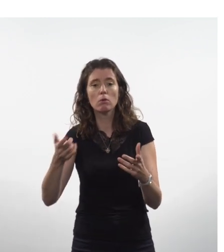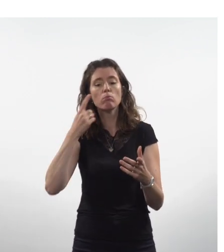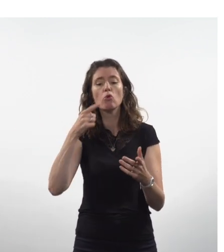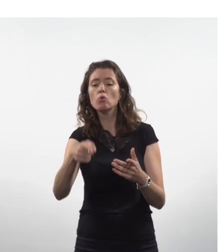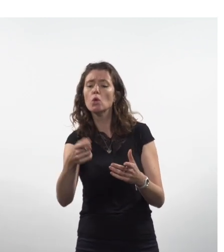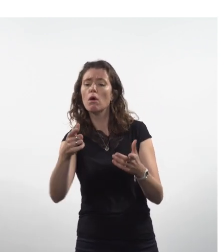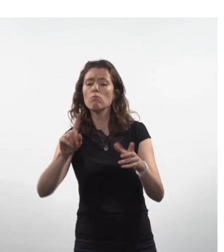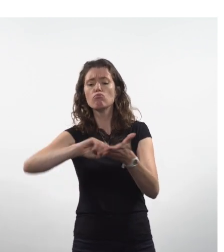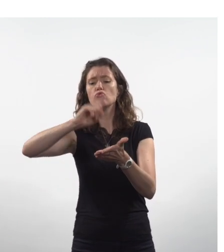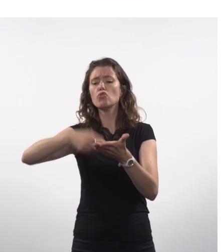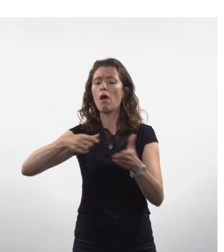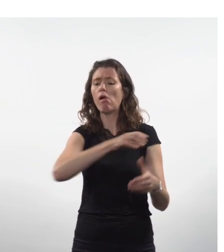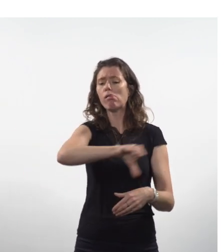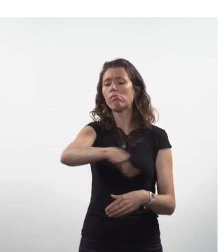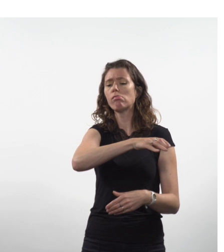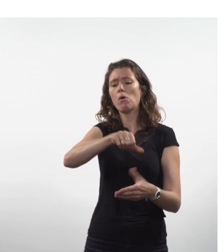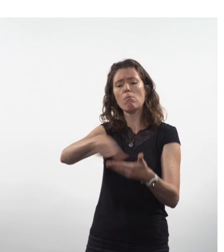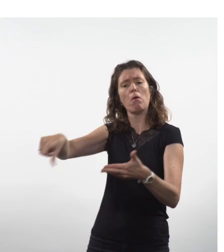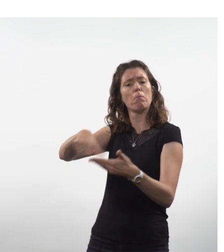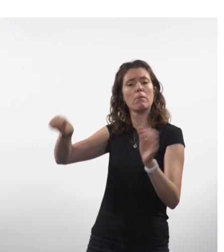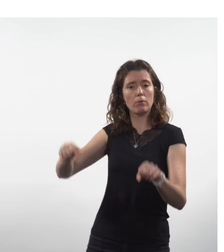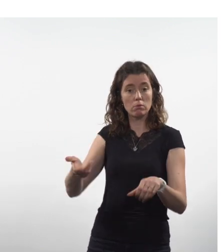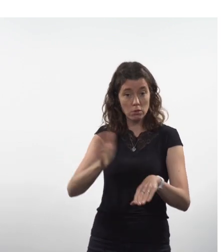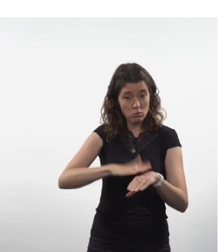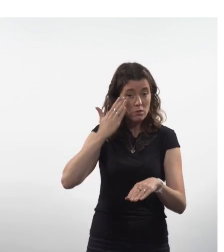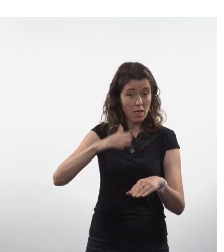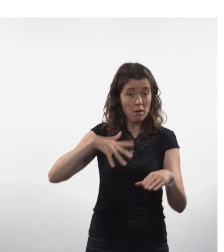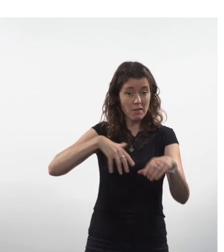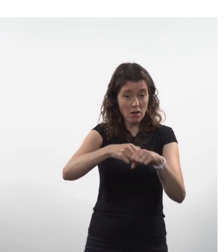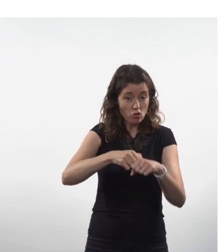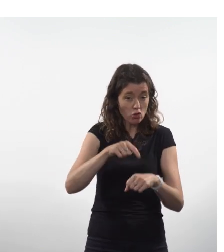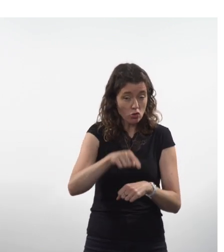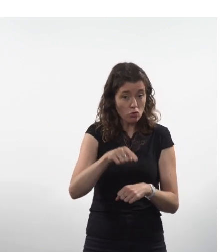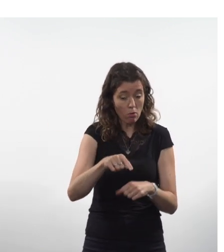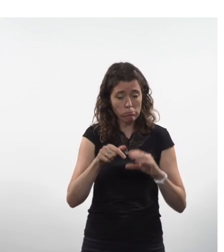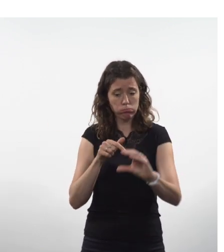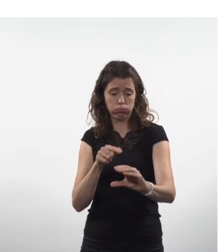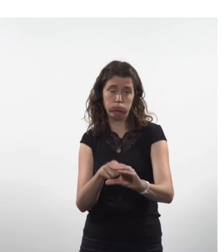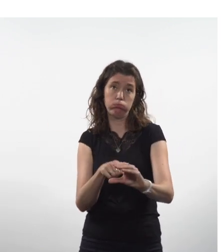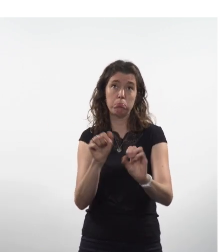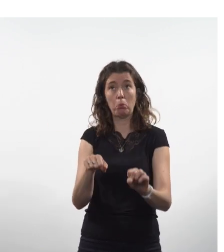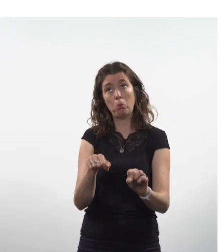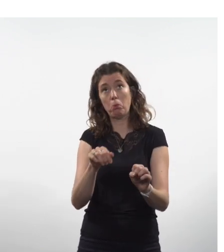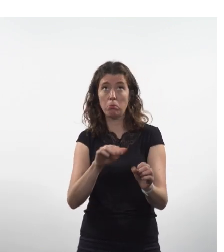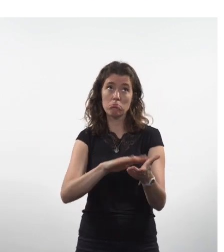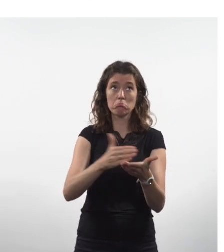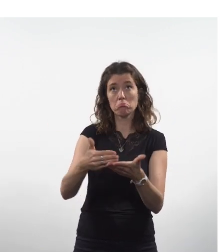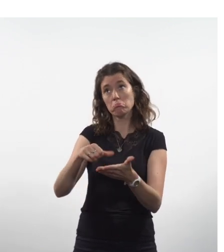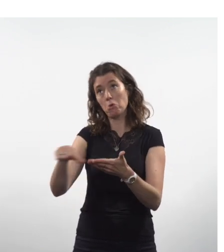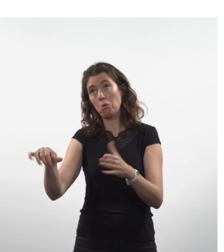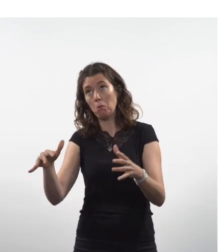des financements pour payer ses interprètes. Il faut savoir que la prestation de compensation du handicap permet aux sourds